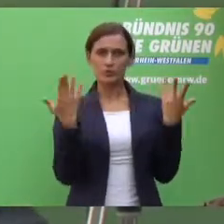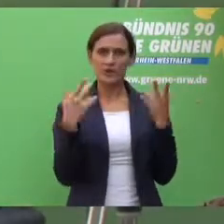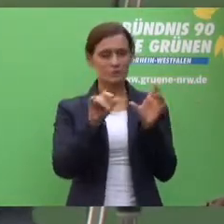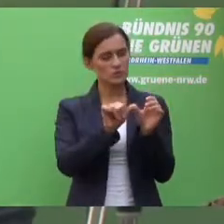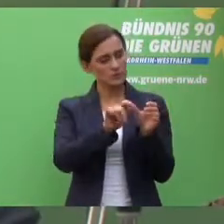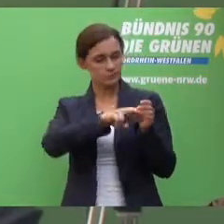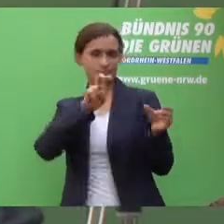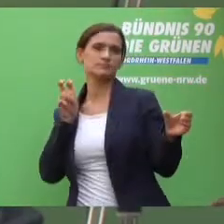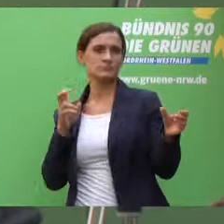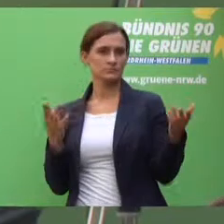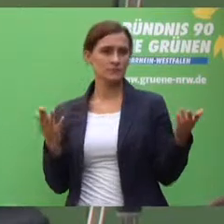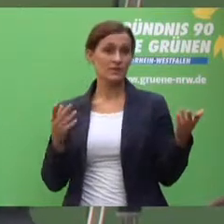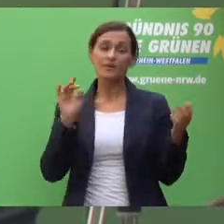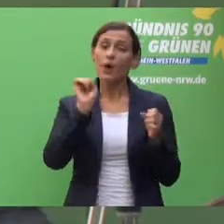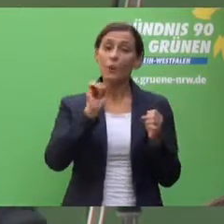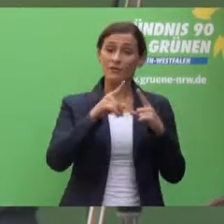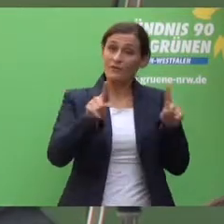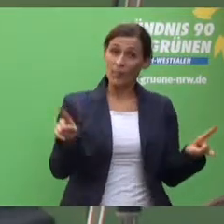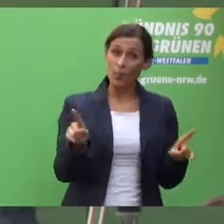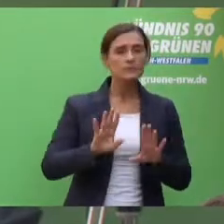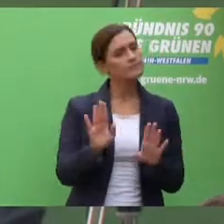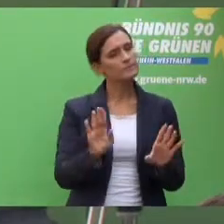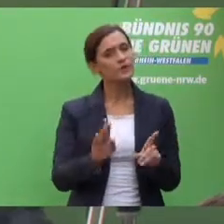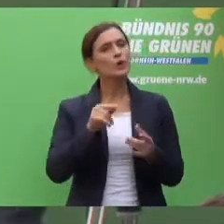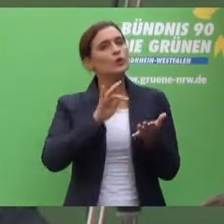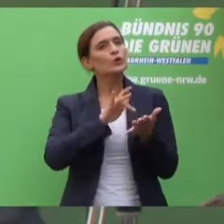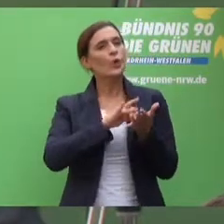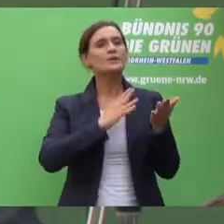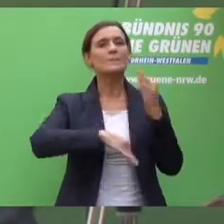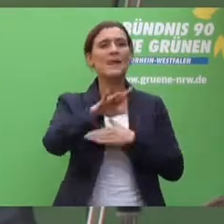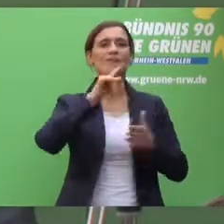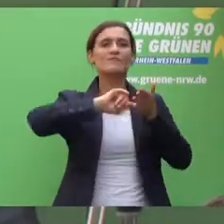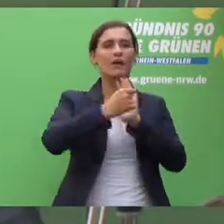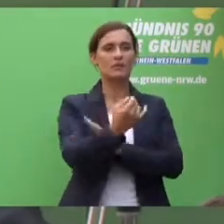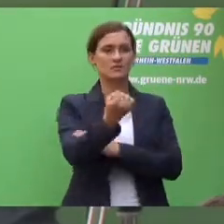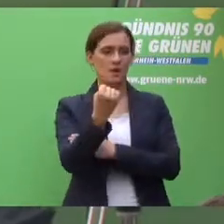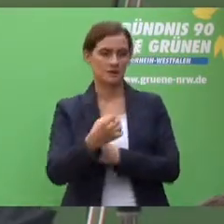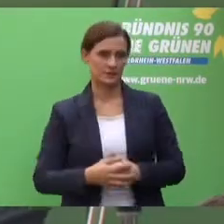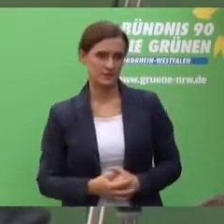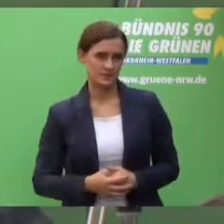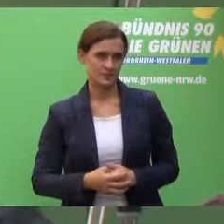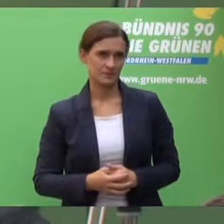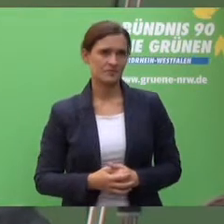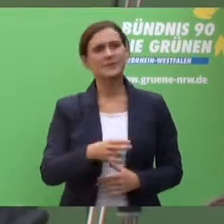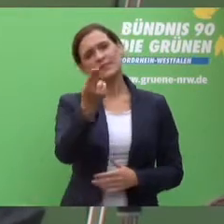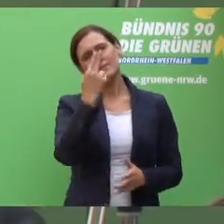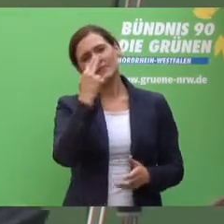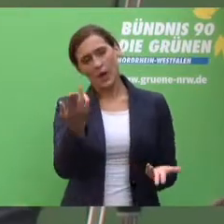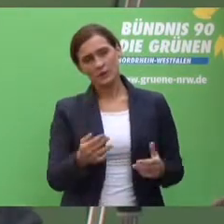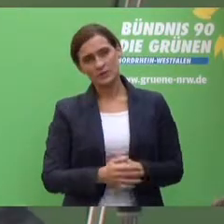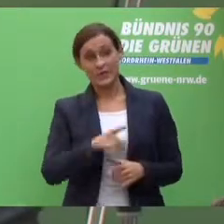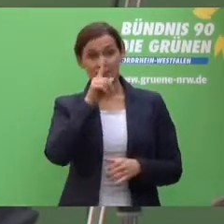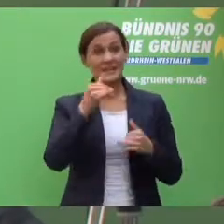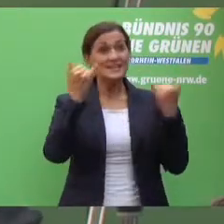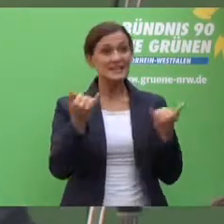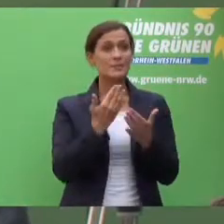Nicht durch Verbote, sondern durch die Macht des Faktischen. Wie ist denn das, wenn man